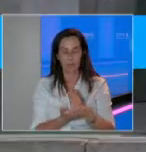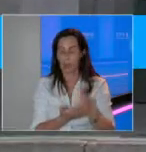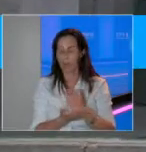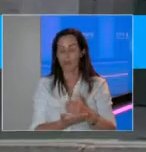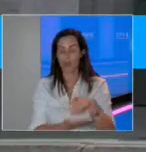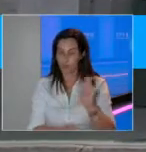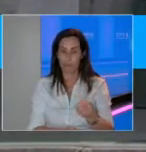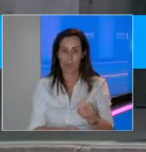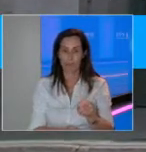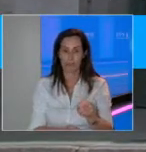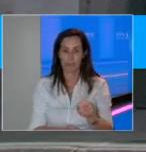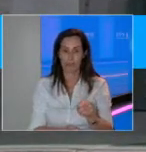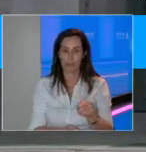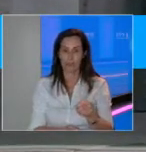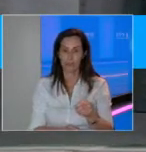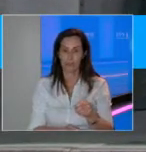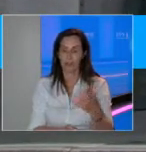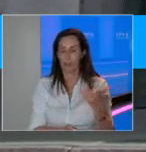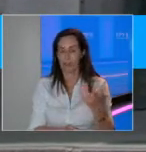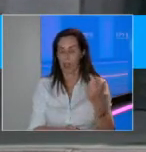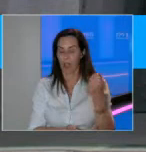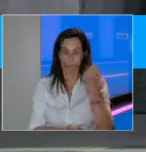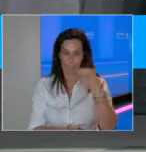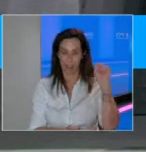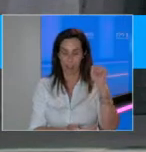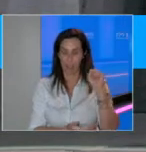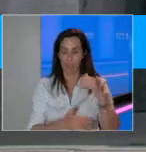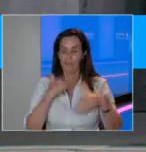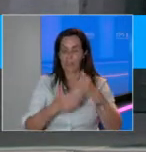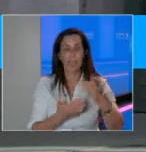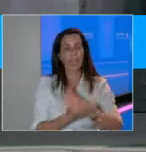דין את ביצוע העבירה, ועוברים לשלב